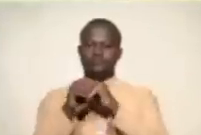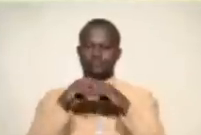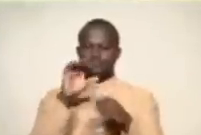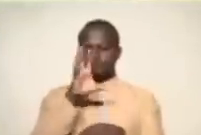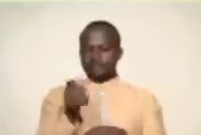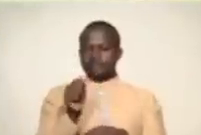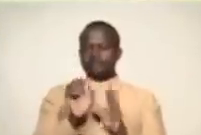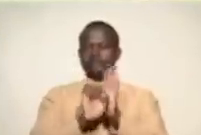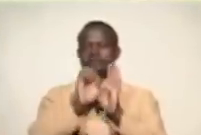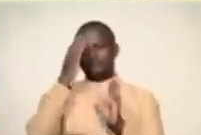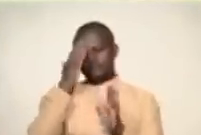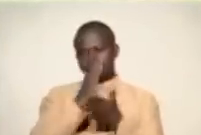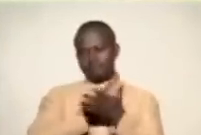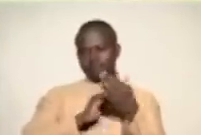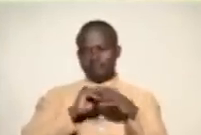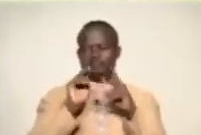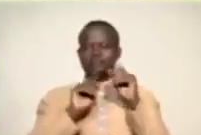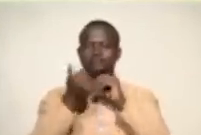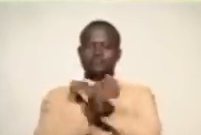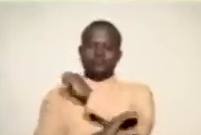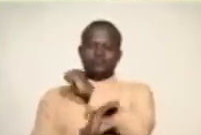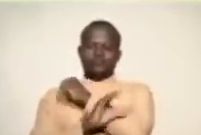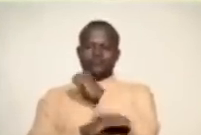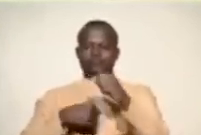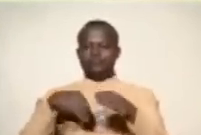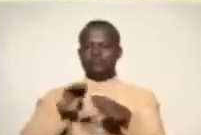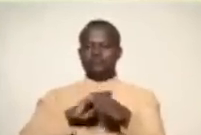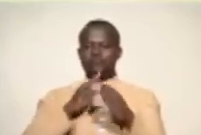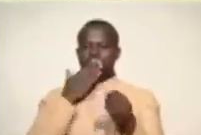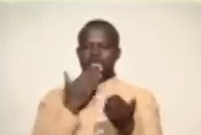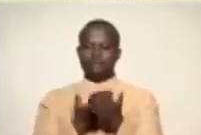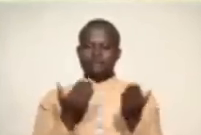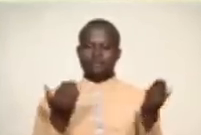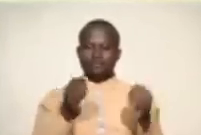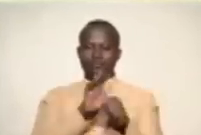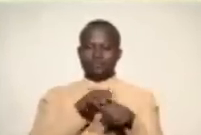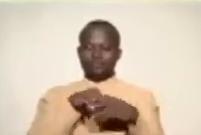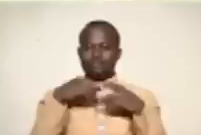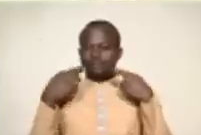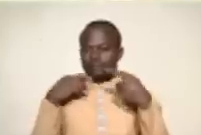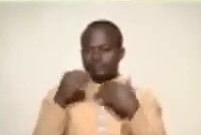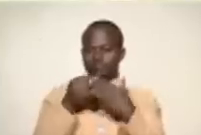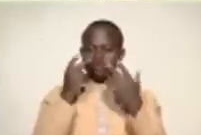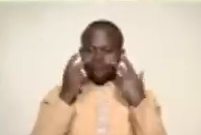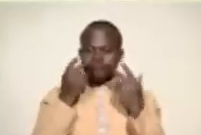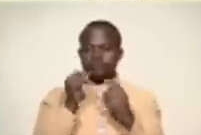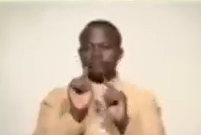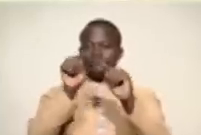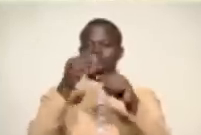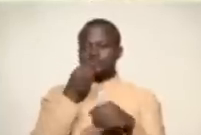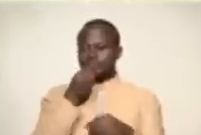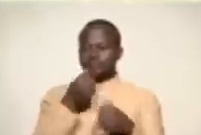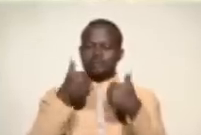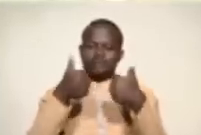Ingero murazizi bamwe mu banyamahanga bafite business nziza, cyane nko muri resitora ukavuga uti hariya ninjyayo ndarya ibiryo